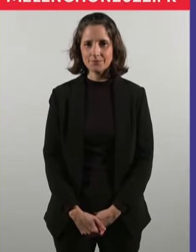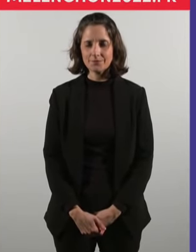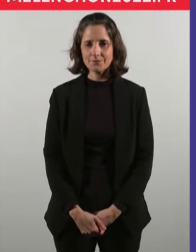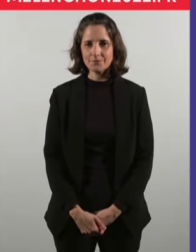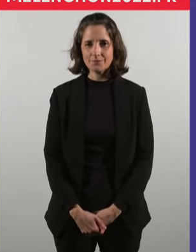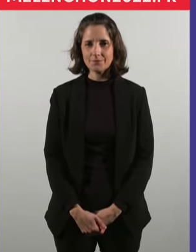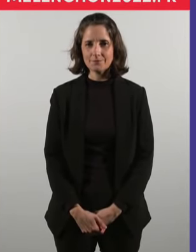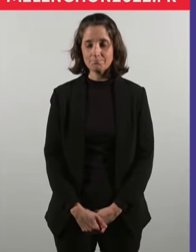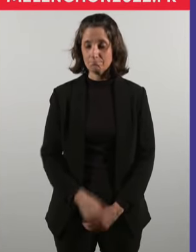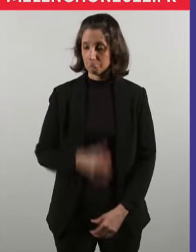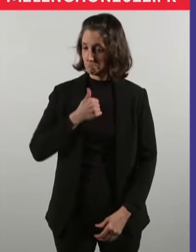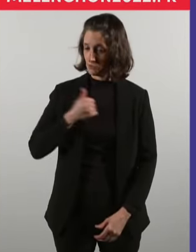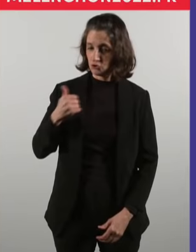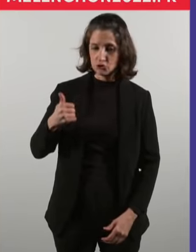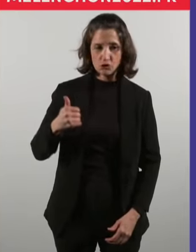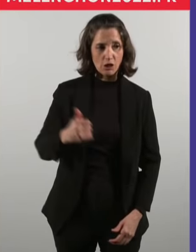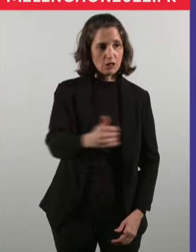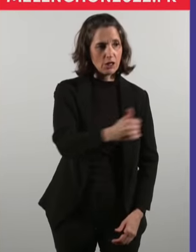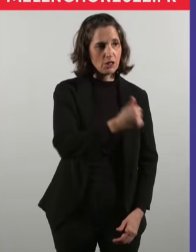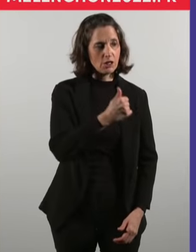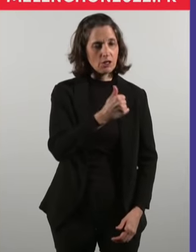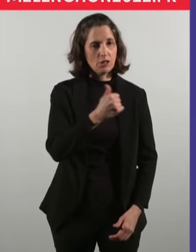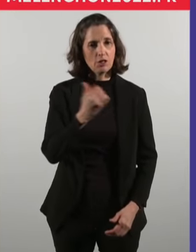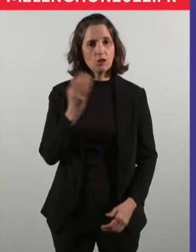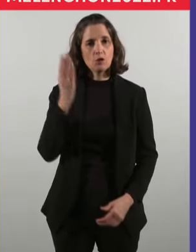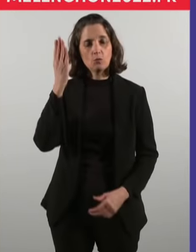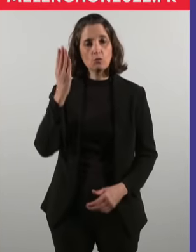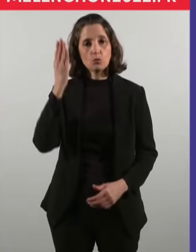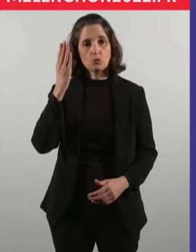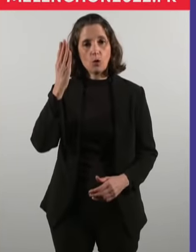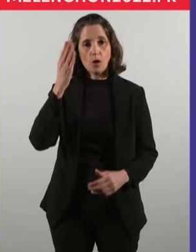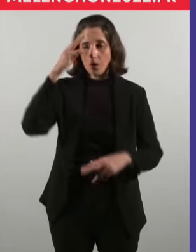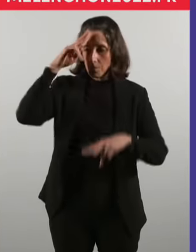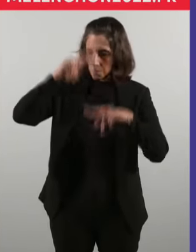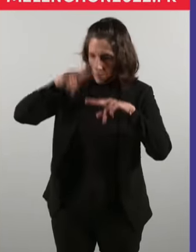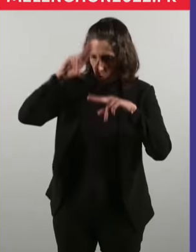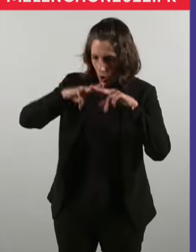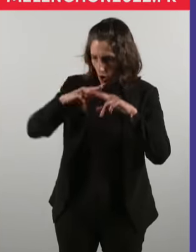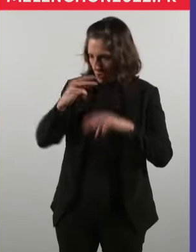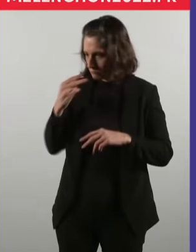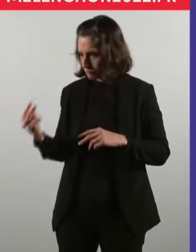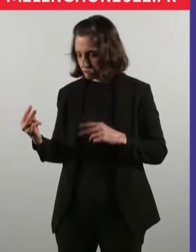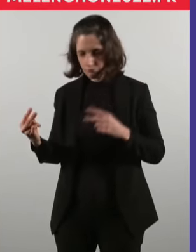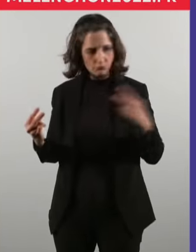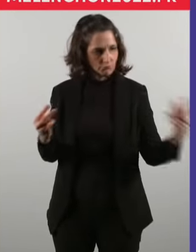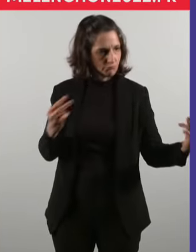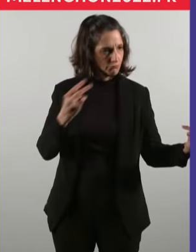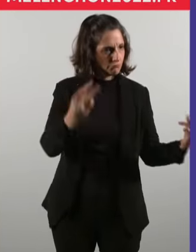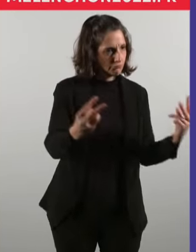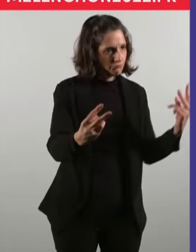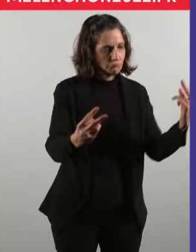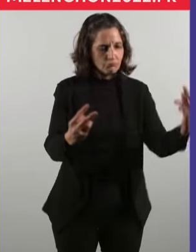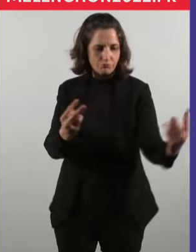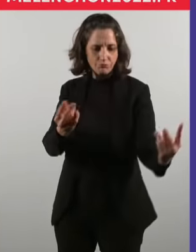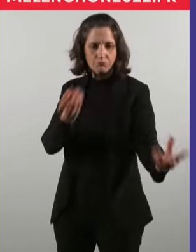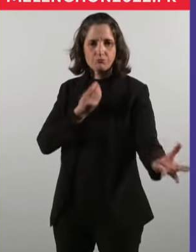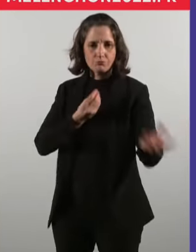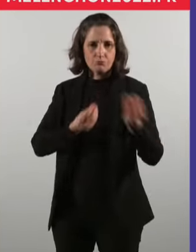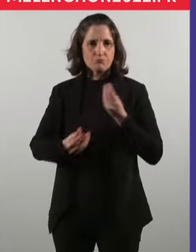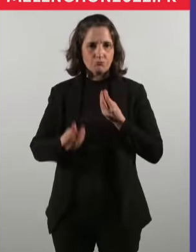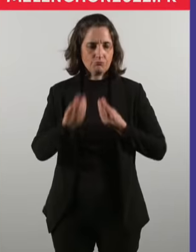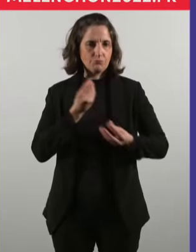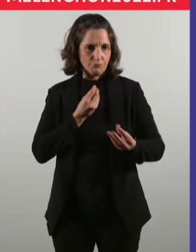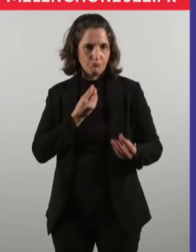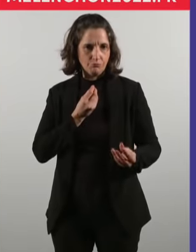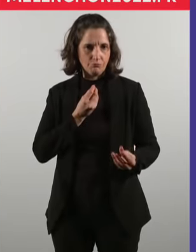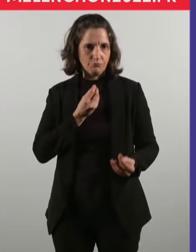Chacun de nous a besoin de la mémoire de l'autre, parce qu'il n'y va pas d'une vertu de